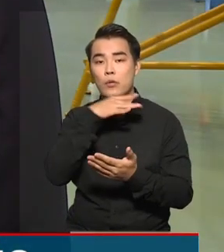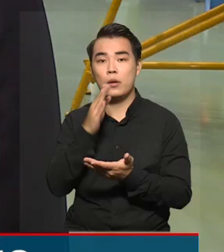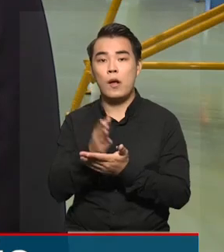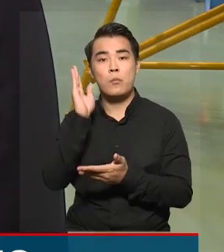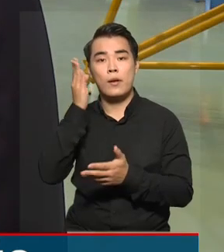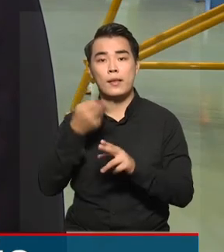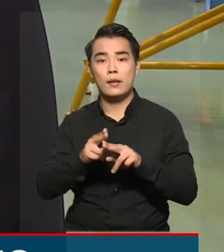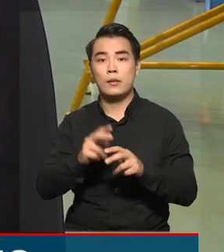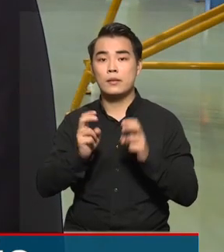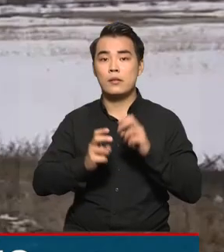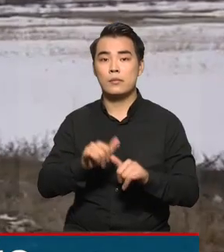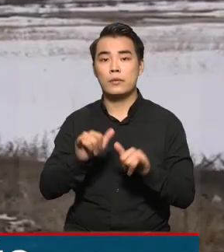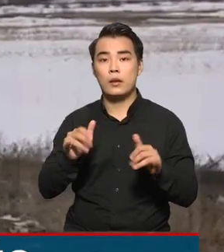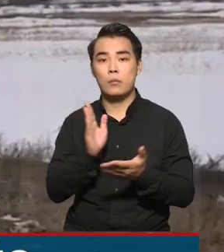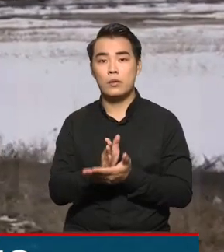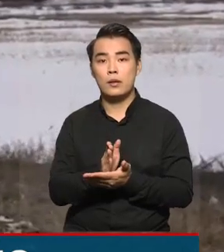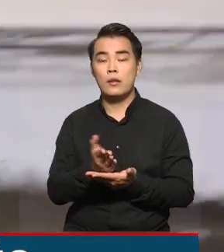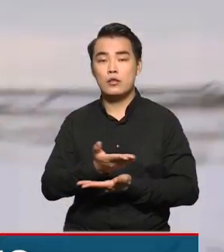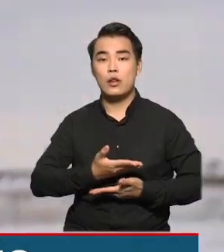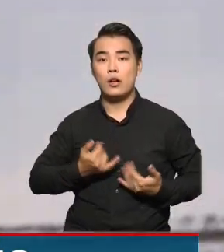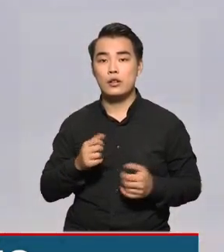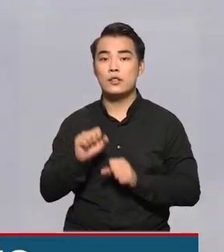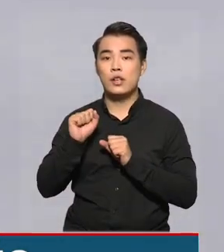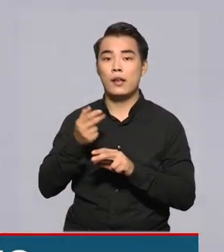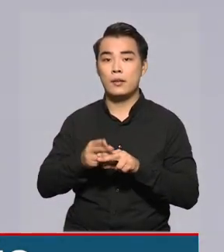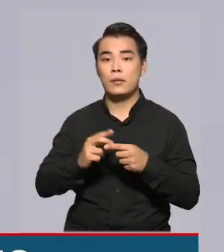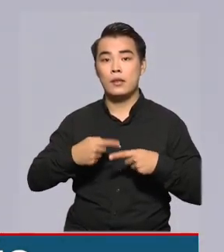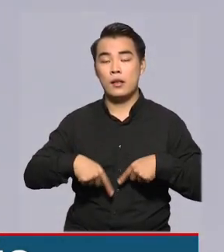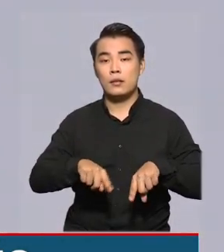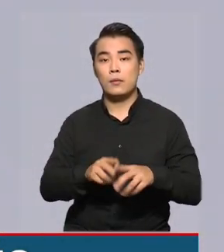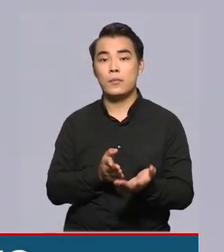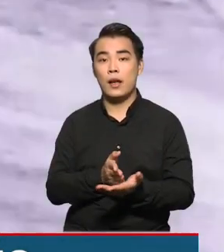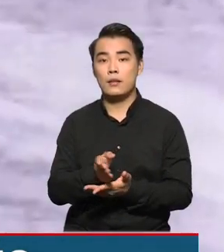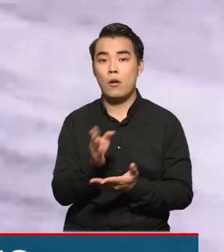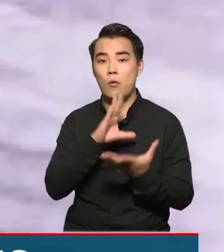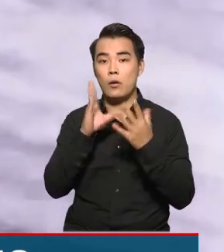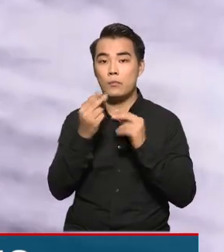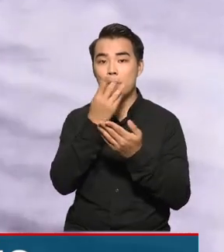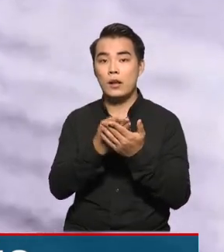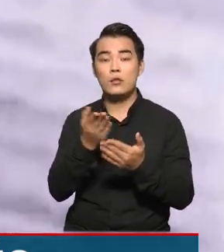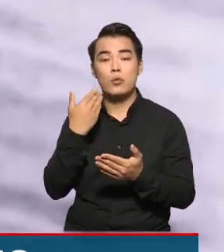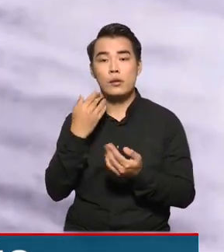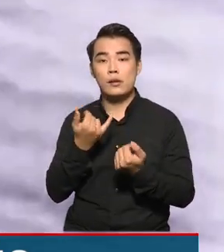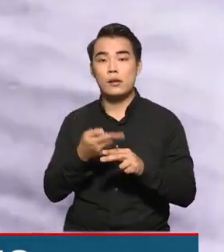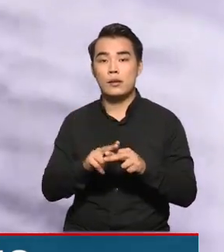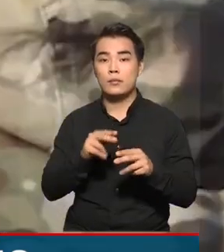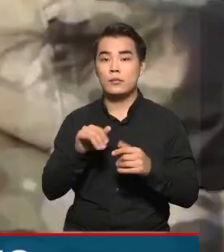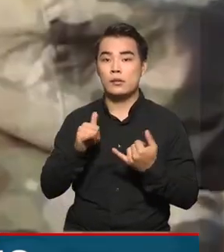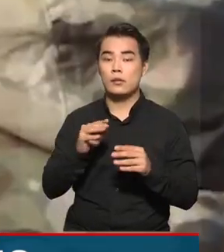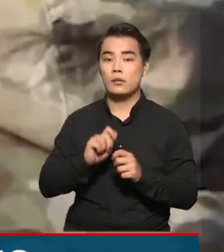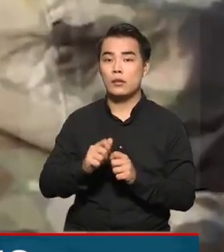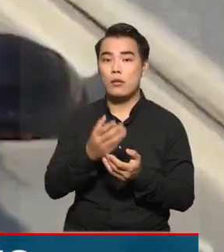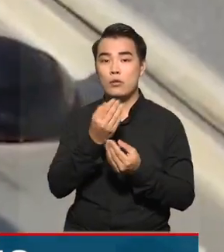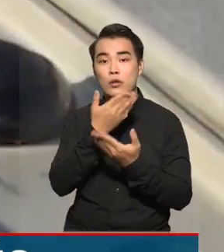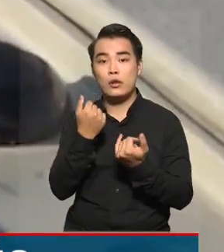өндіріс қуатын арттырмақшымыз. Біздегі қорғаныс өнеркәсібіндегі мәселе жобаларды жүзеге асыру үшін жеңілдетілген қаржыландыру тетіктері жоқ.